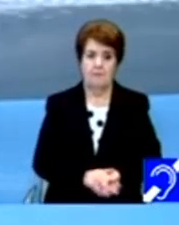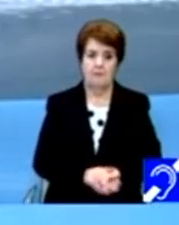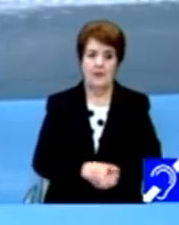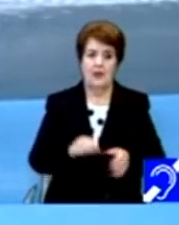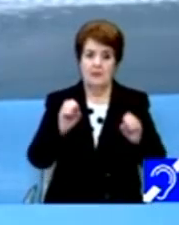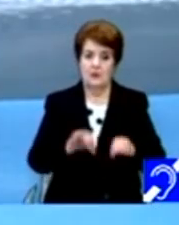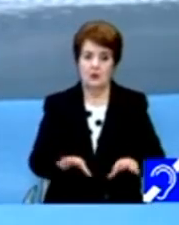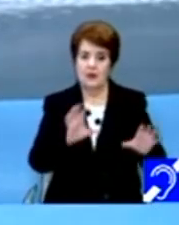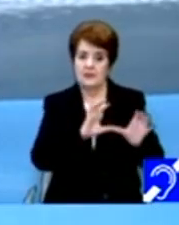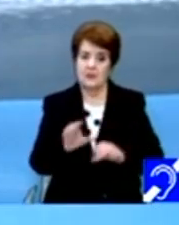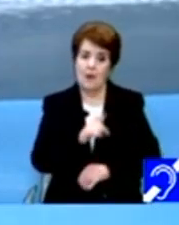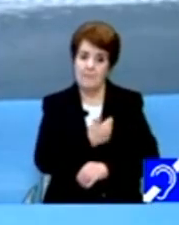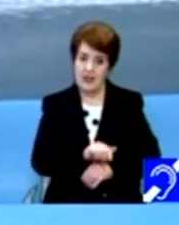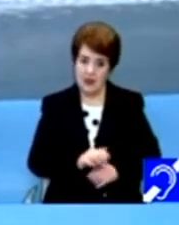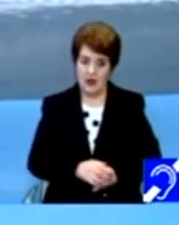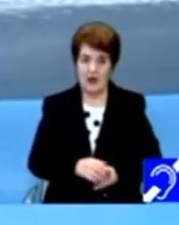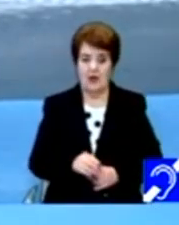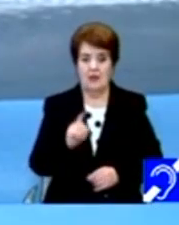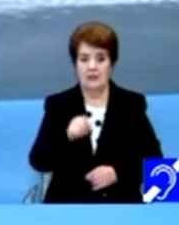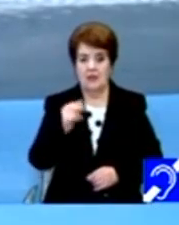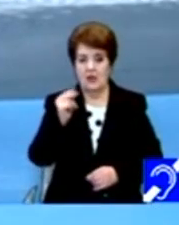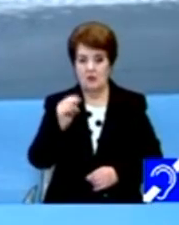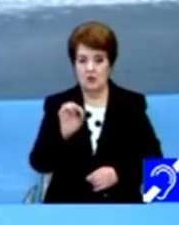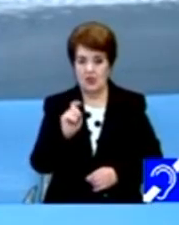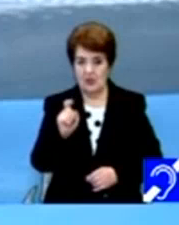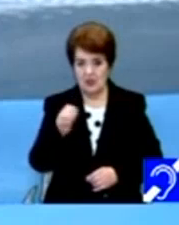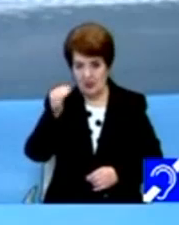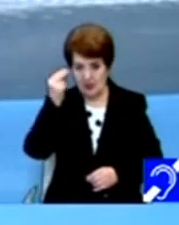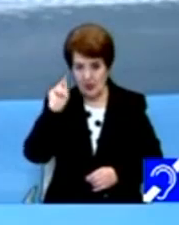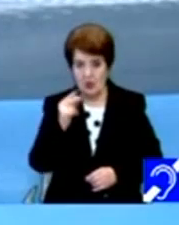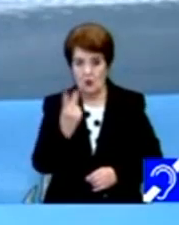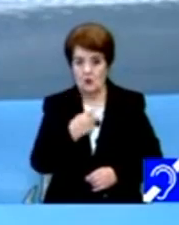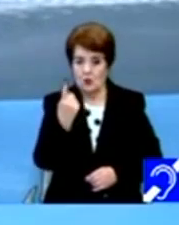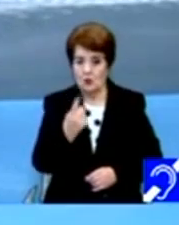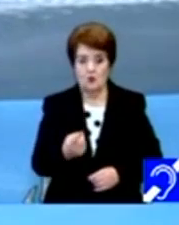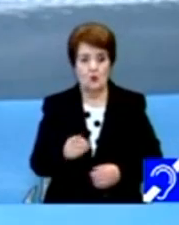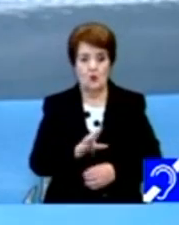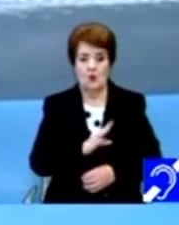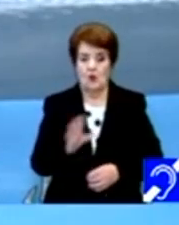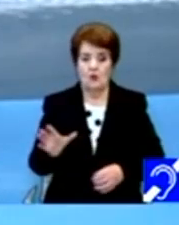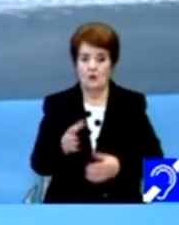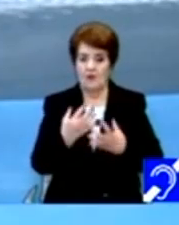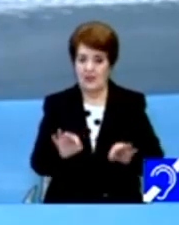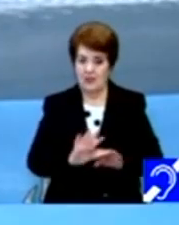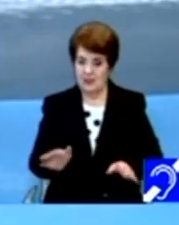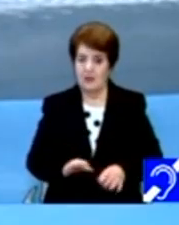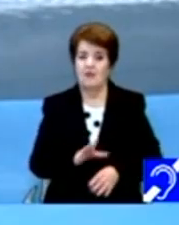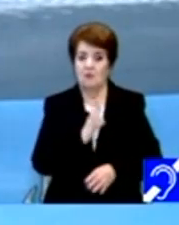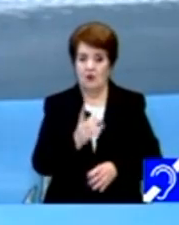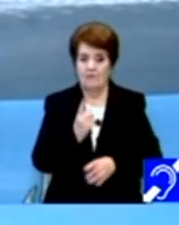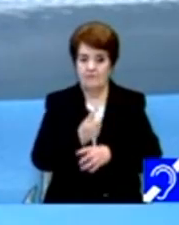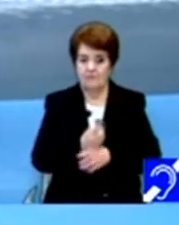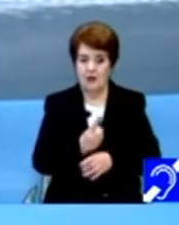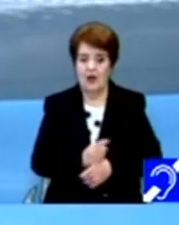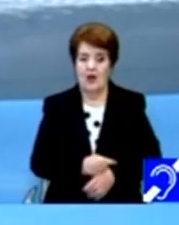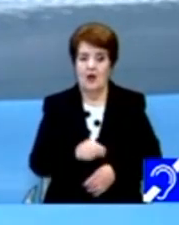Măsurile de siguranță medicală impuse de guvernul ceh până la 21 martie nu vor fi relaxate până la Paște. Executivul de la Praga a aprobat